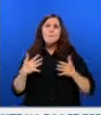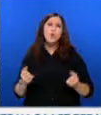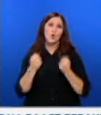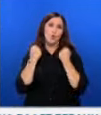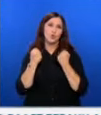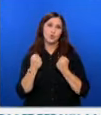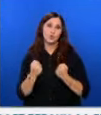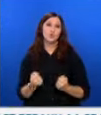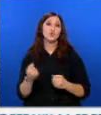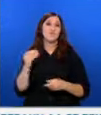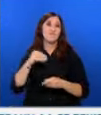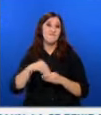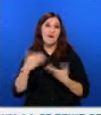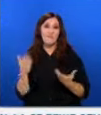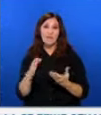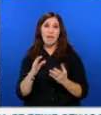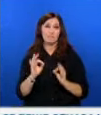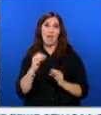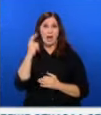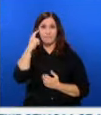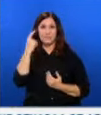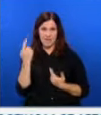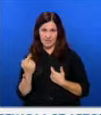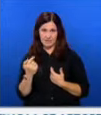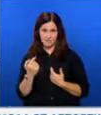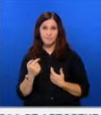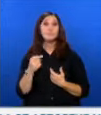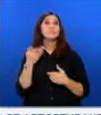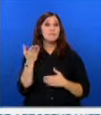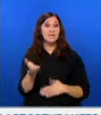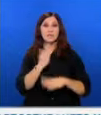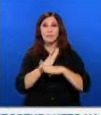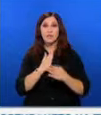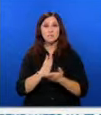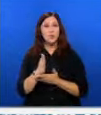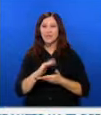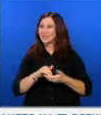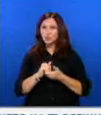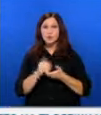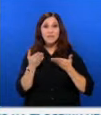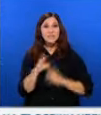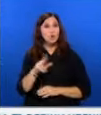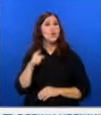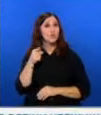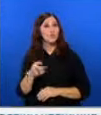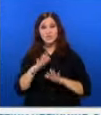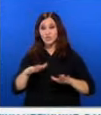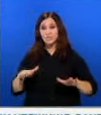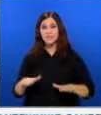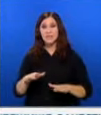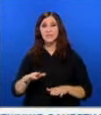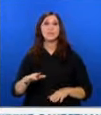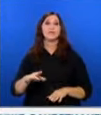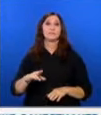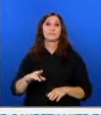трудно ще се въведе, така аз смятам, тази забрана. Според Асоциация родители, това, че децата се обръщат